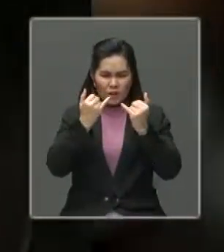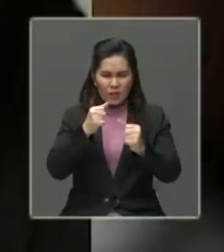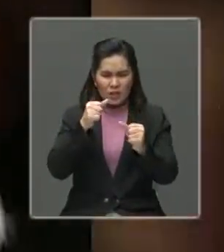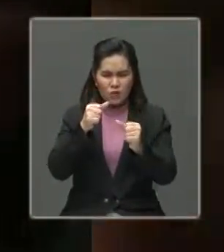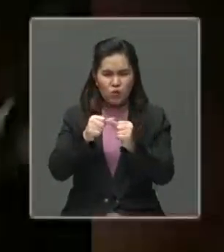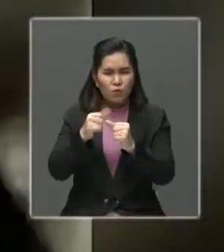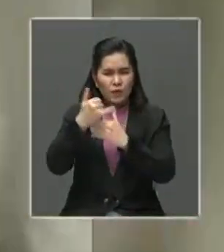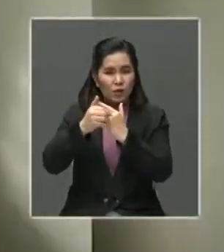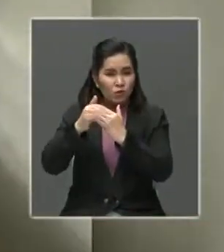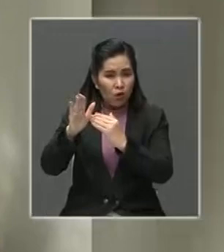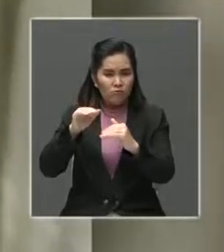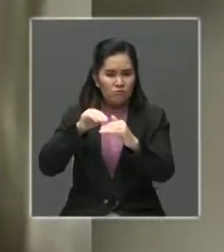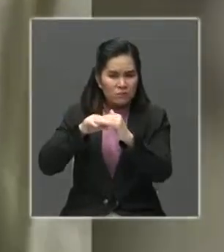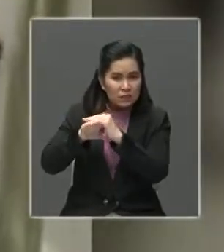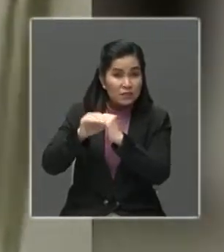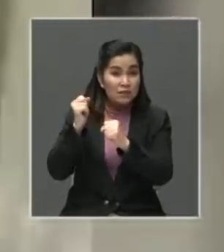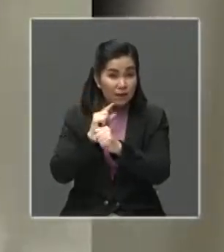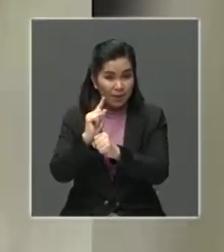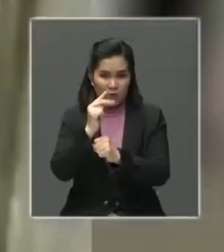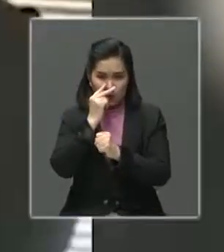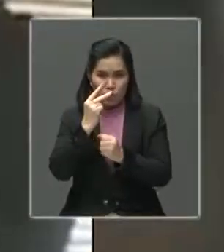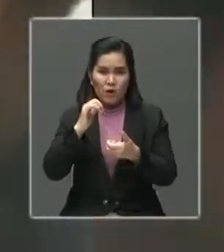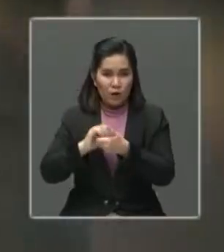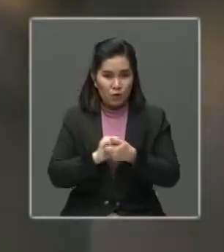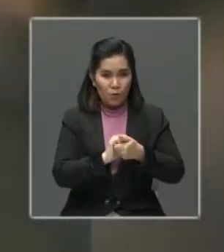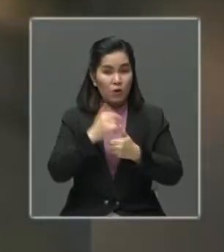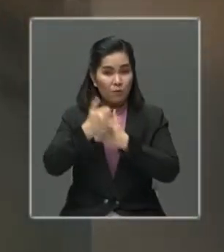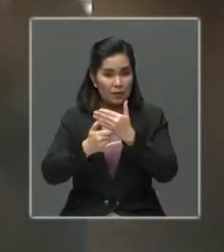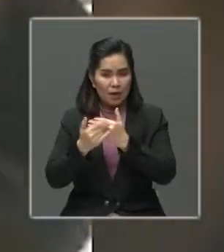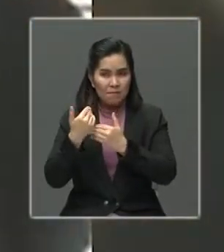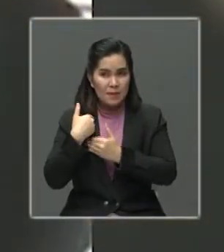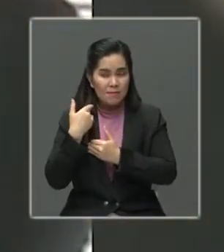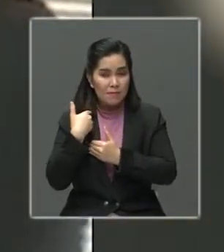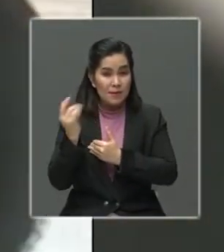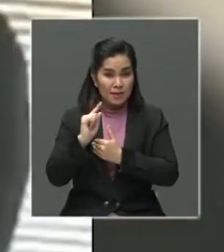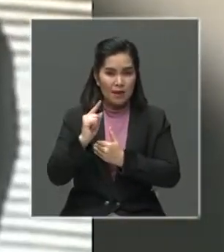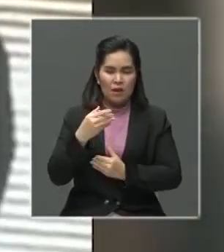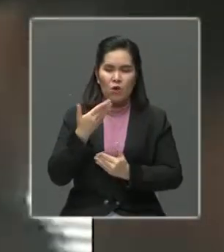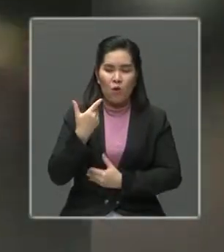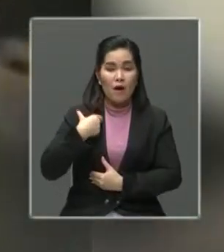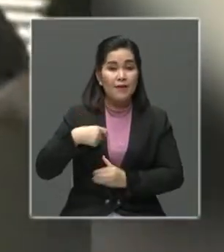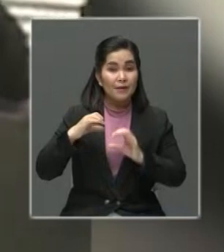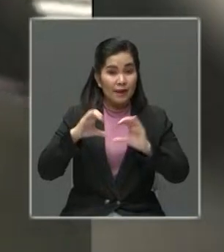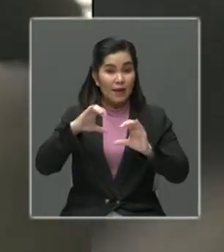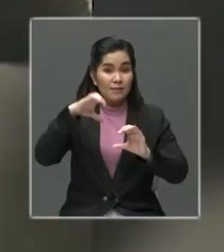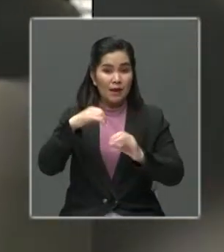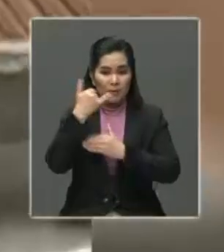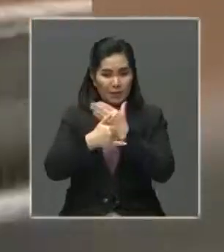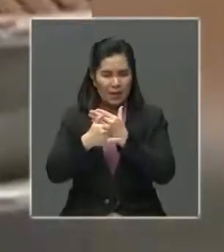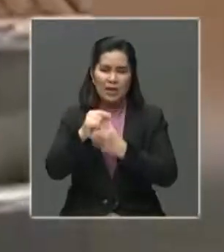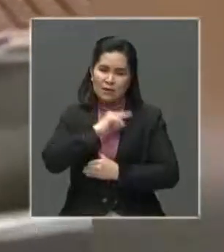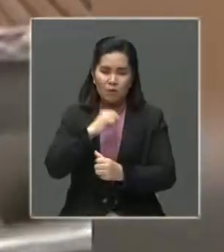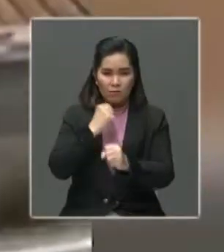ทศก็ต้องไปดูกระบวนการว่าด้วยความร่วมมือระหว่างประเทศต้องให้อัยการสำนักงานต่างประเทศเขาดำเนินการ